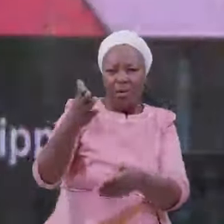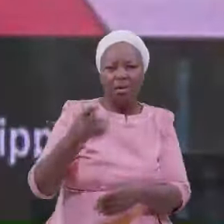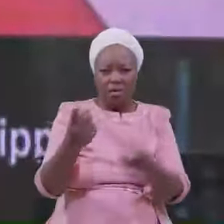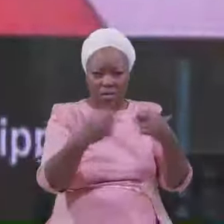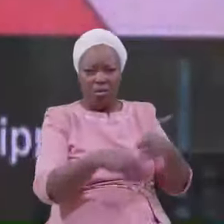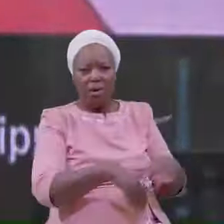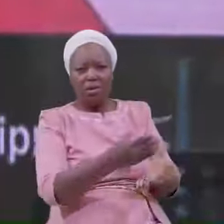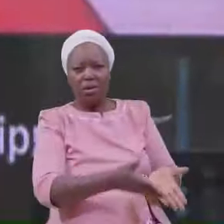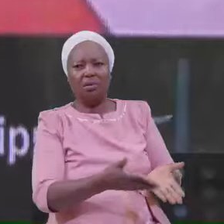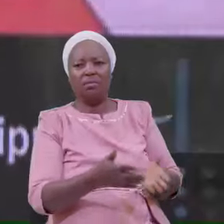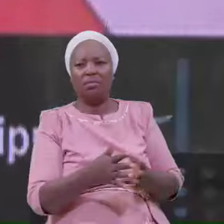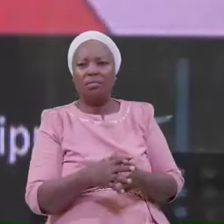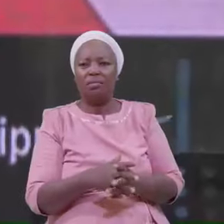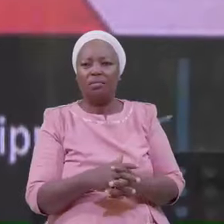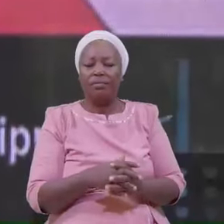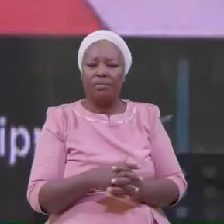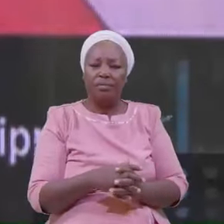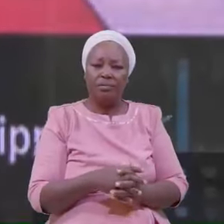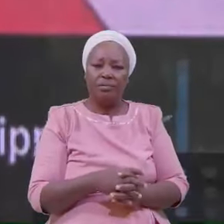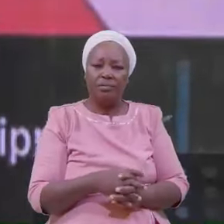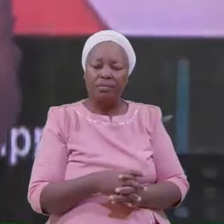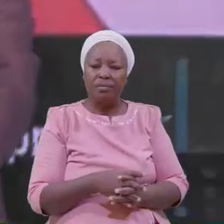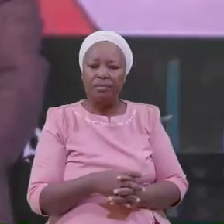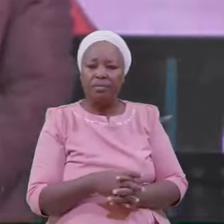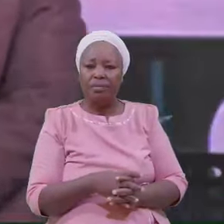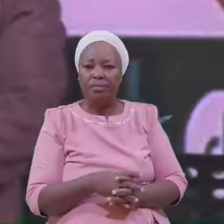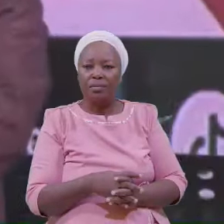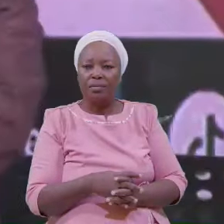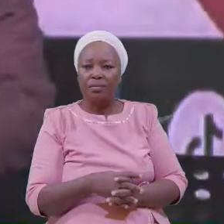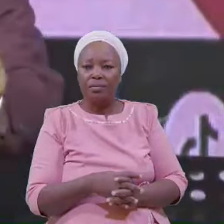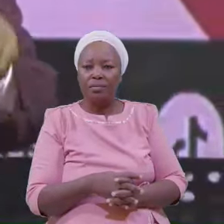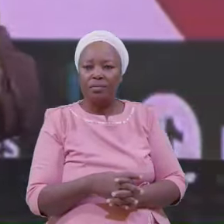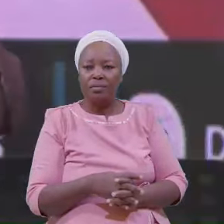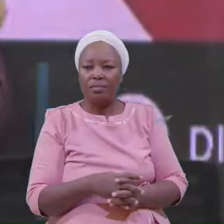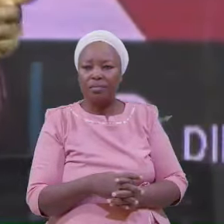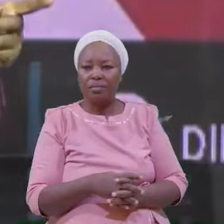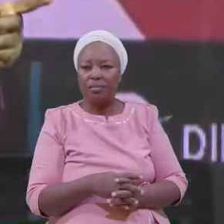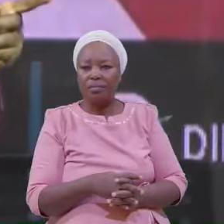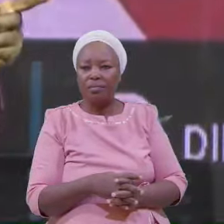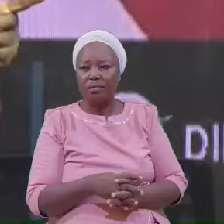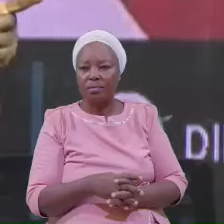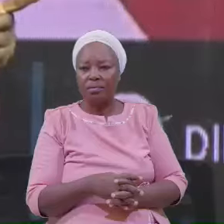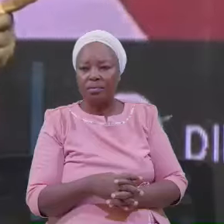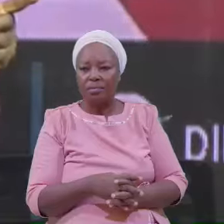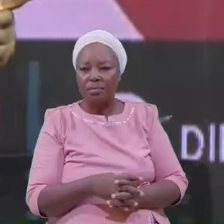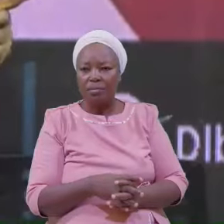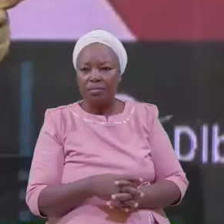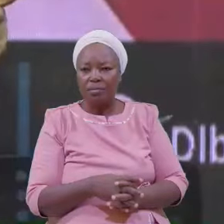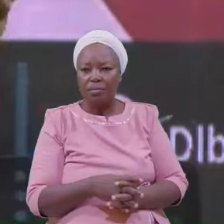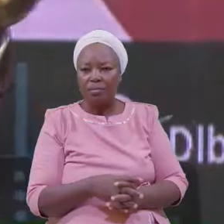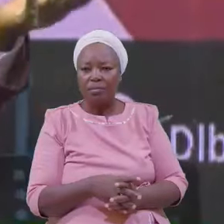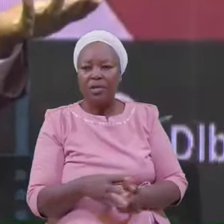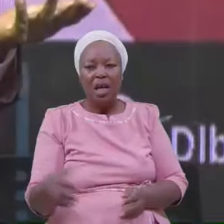Lumapit kayo. Huwag mong intindihin ang nasa likod mo o sino man. Kung anywhere nais mong tanggapin ang